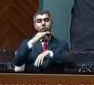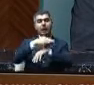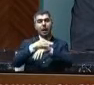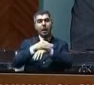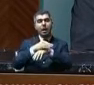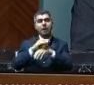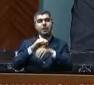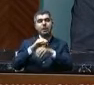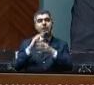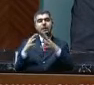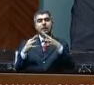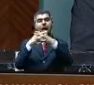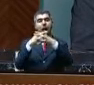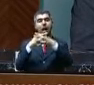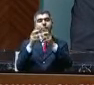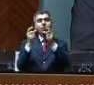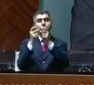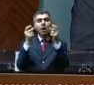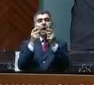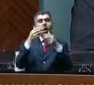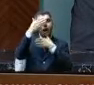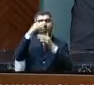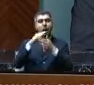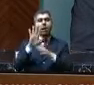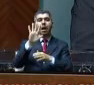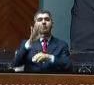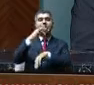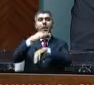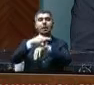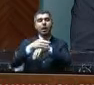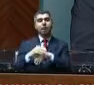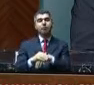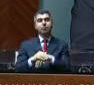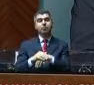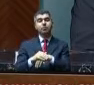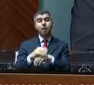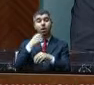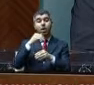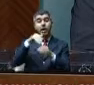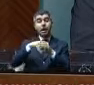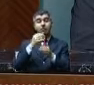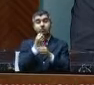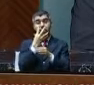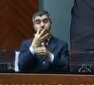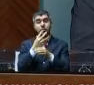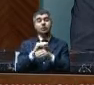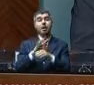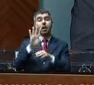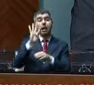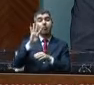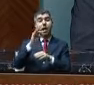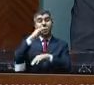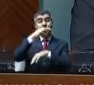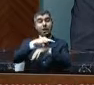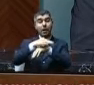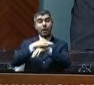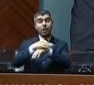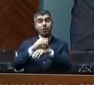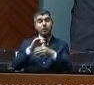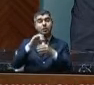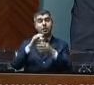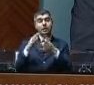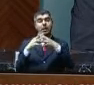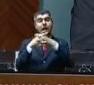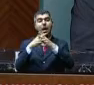العام لمقاولة المغرب 5 دقائق، الفريق الاشتراكي 4 دقائق، فريق الاتحاد المغربي للشغل